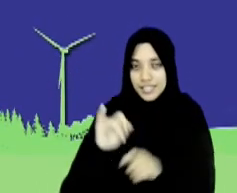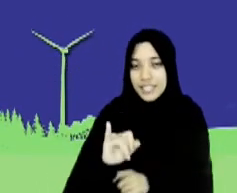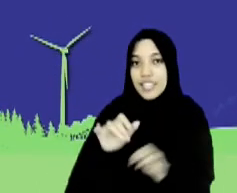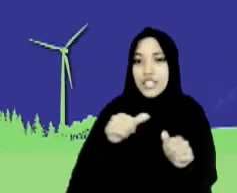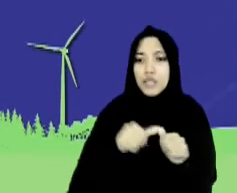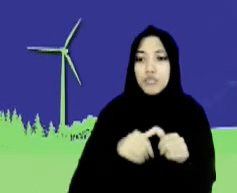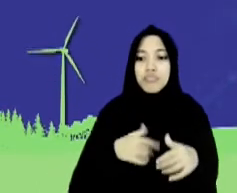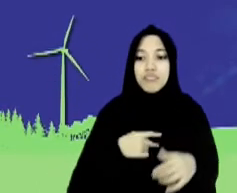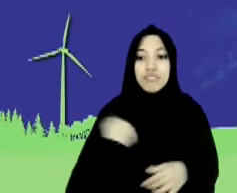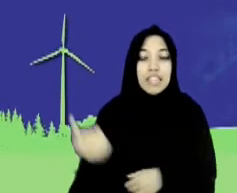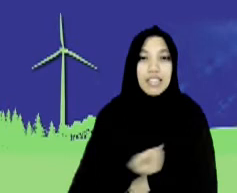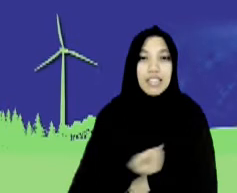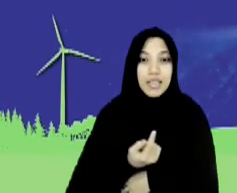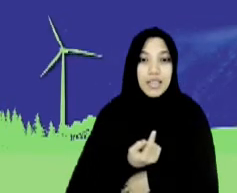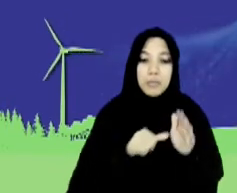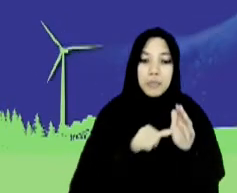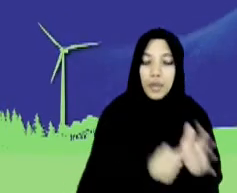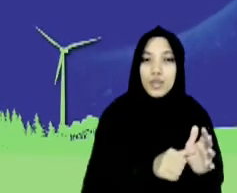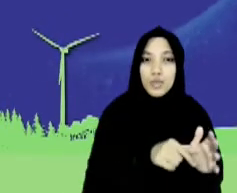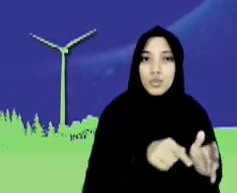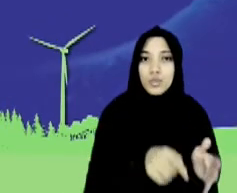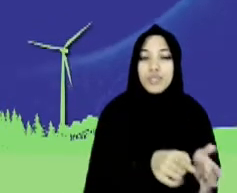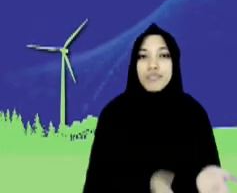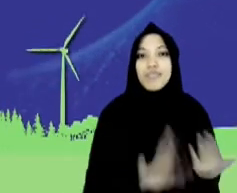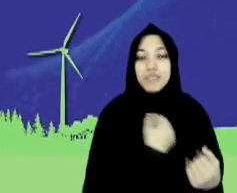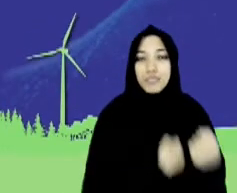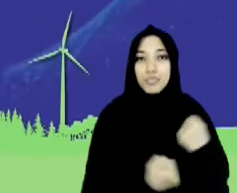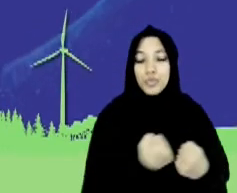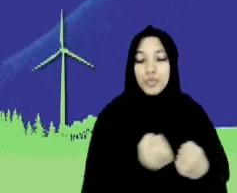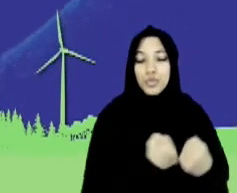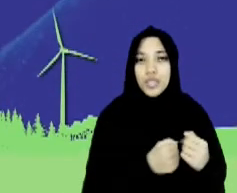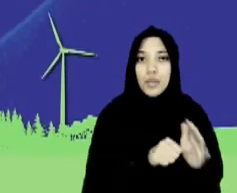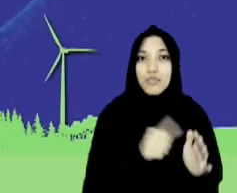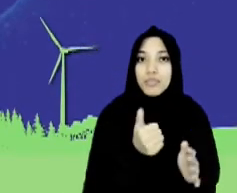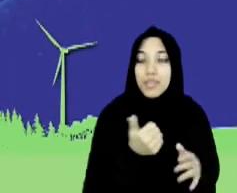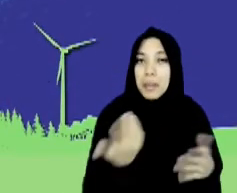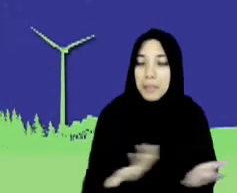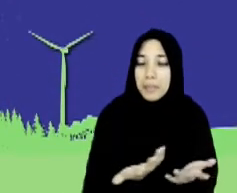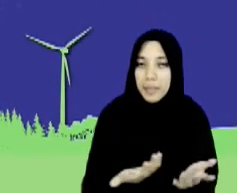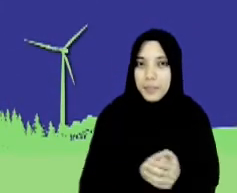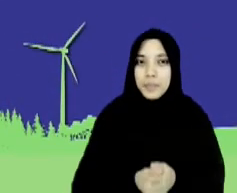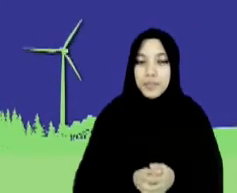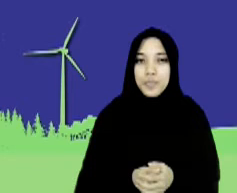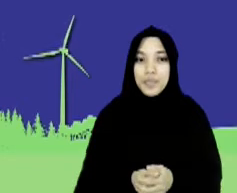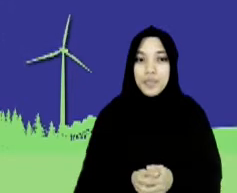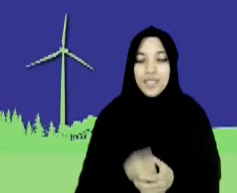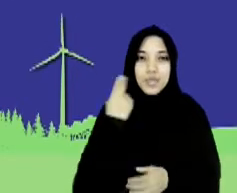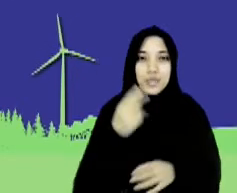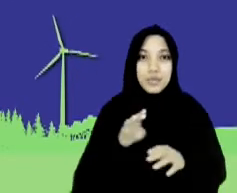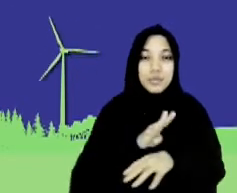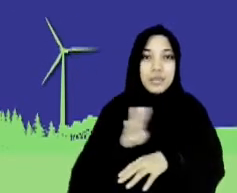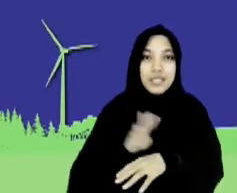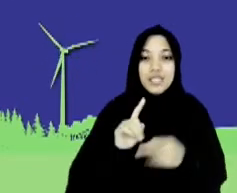we help all buses untuk eh financial flow yang memang eh bersifat